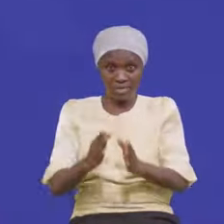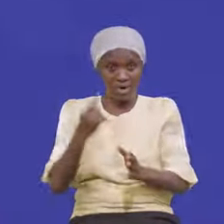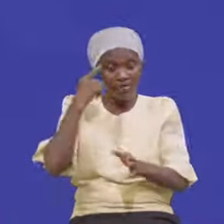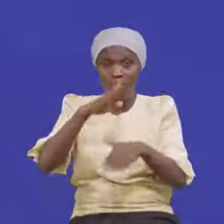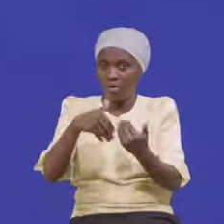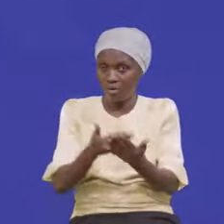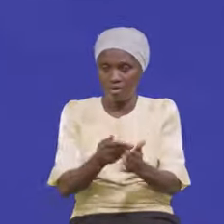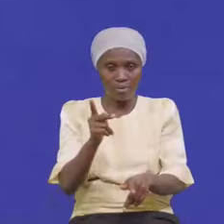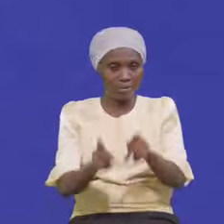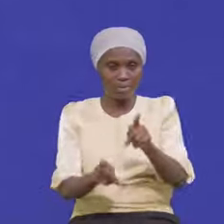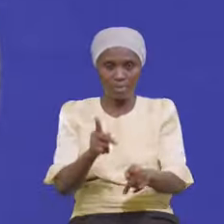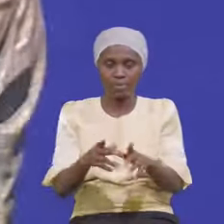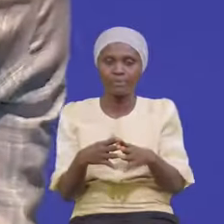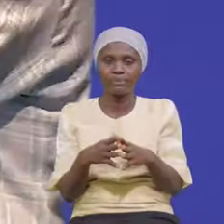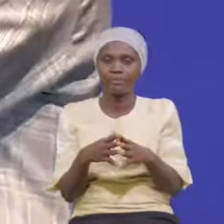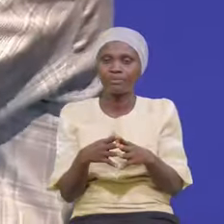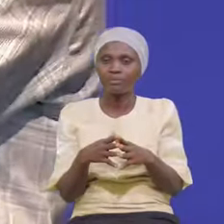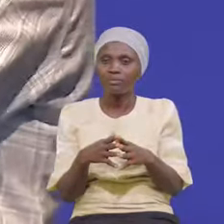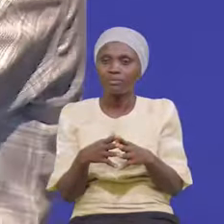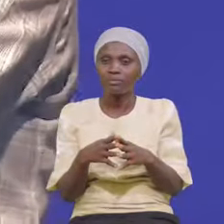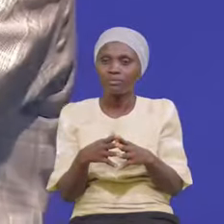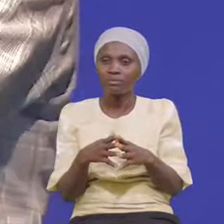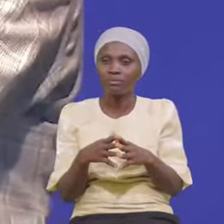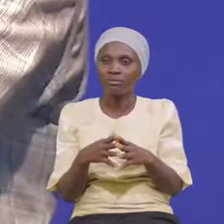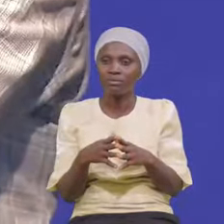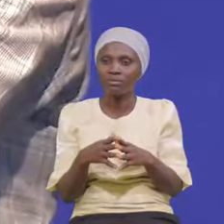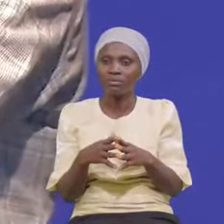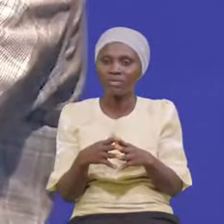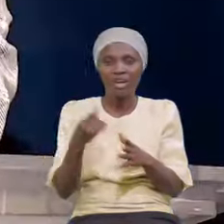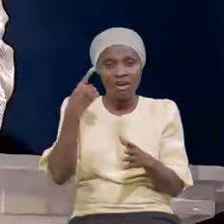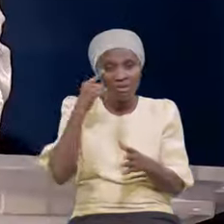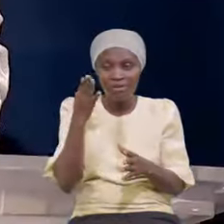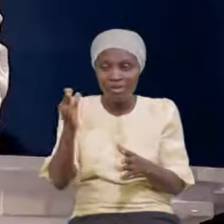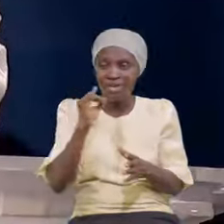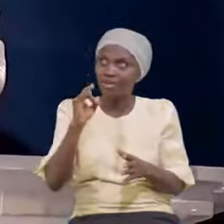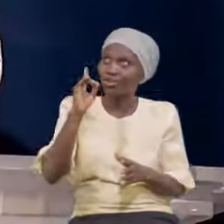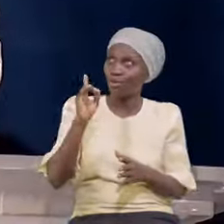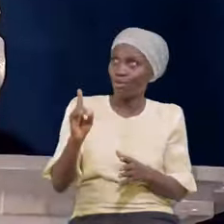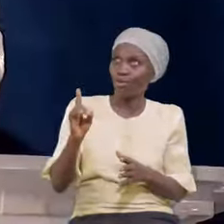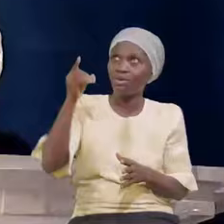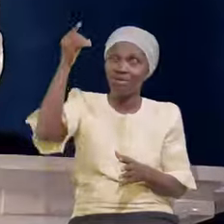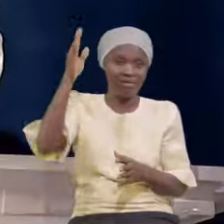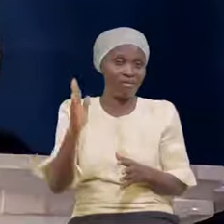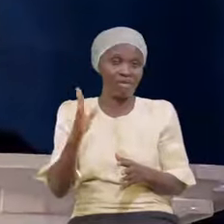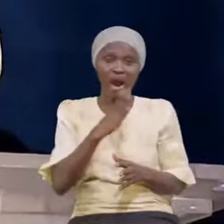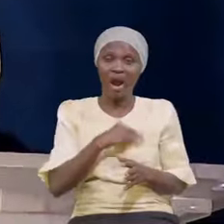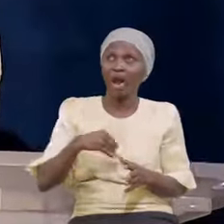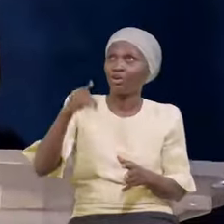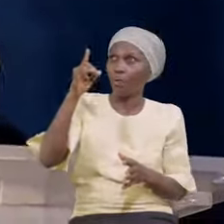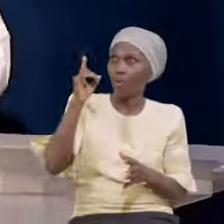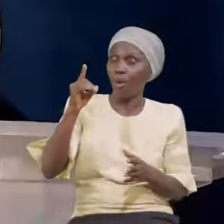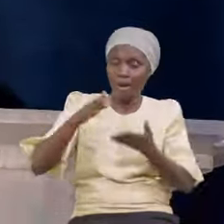people. అలా కాదండి, ప్రజలందరికీ ఒక్కడే మధ్యవర్తి. For there is one God. ఒకే దేవుడు. And one